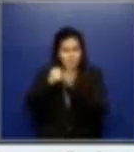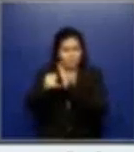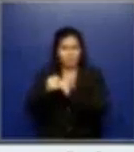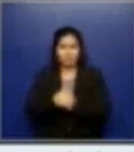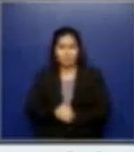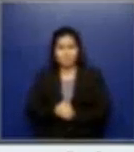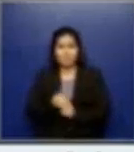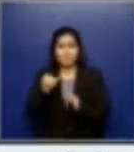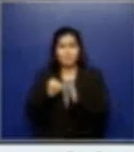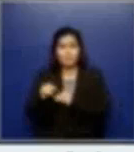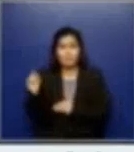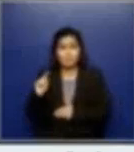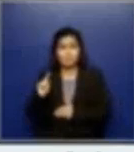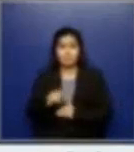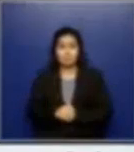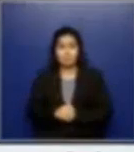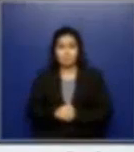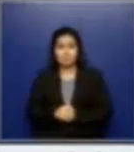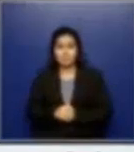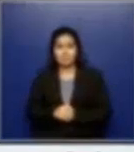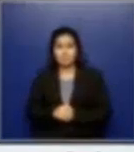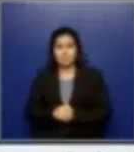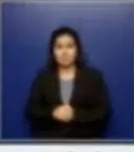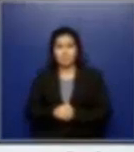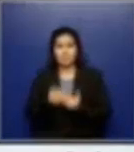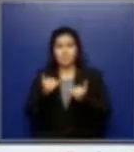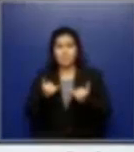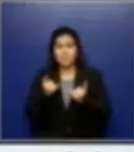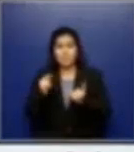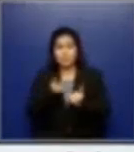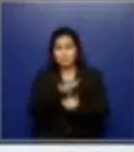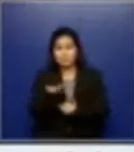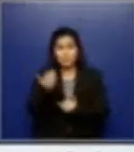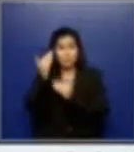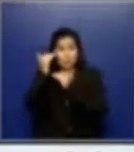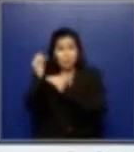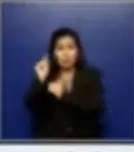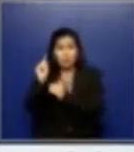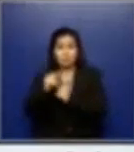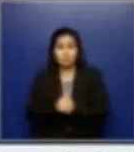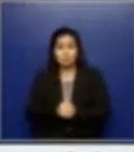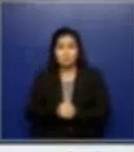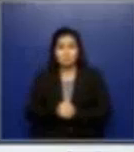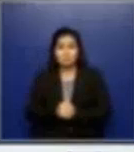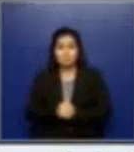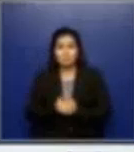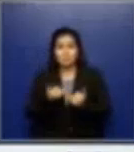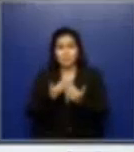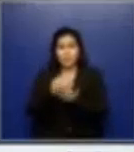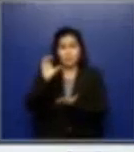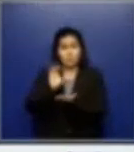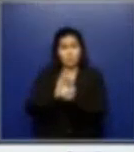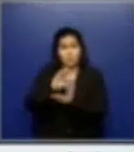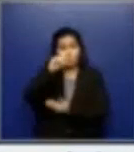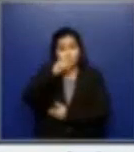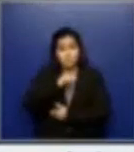ผิดตรงไหนครับก็วันนี้เรามีความหวังจากอะไรวันนี้งบประมาณแผ่นดินก็มันก็เป็นอ